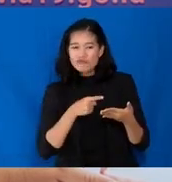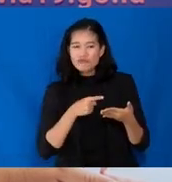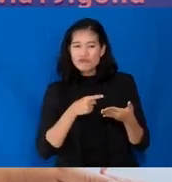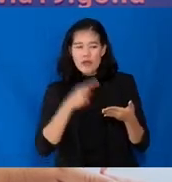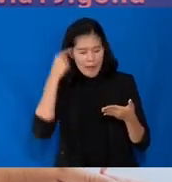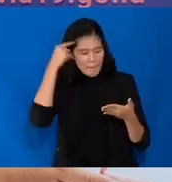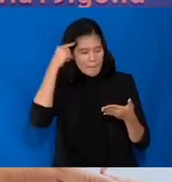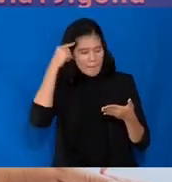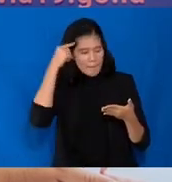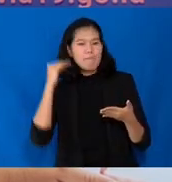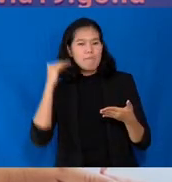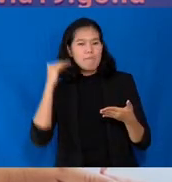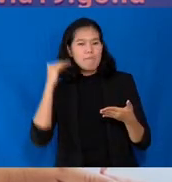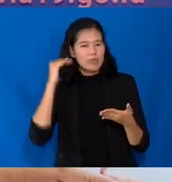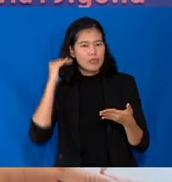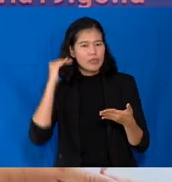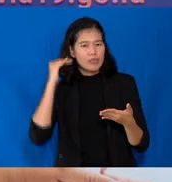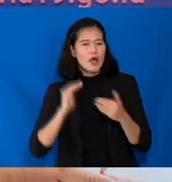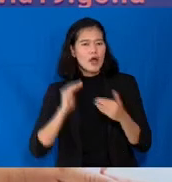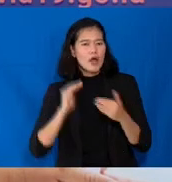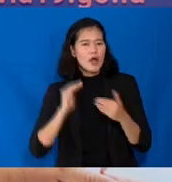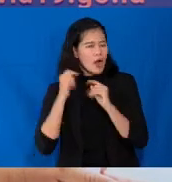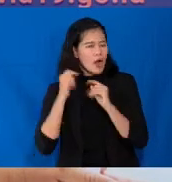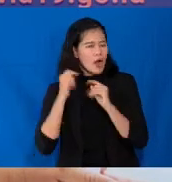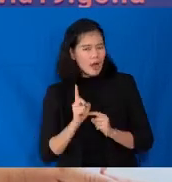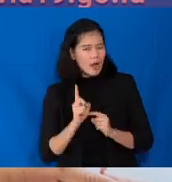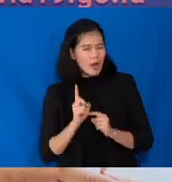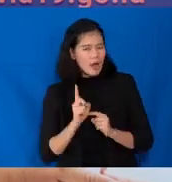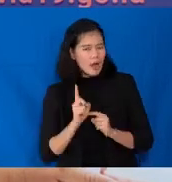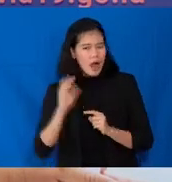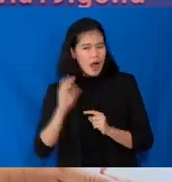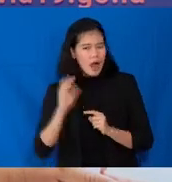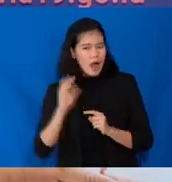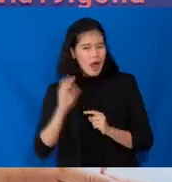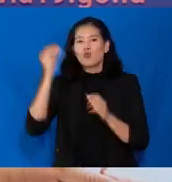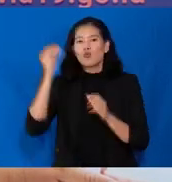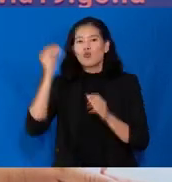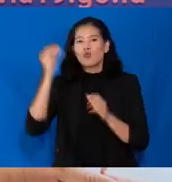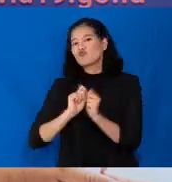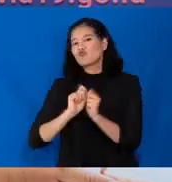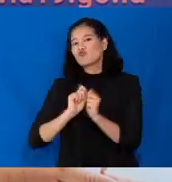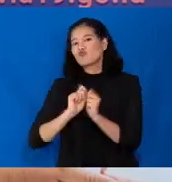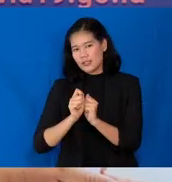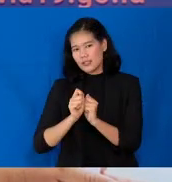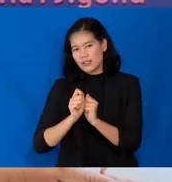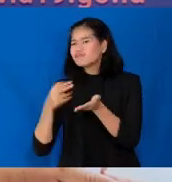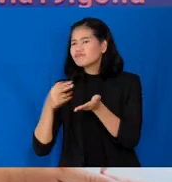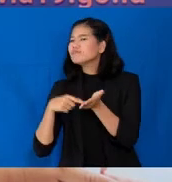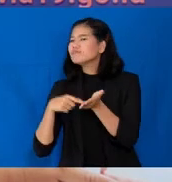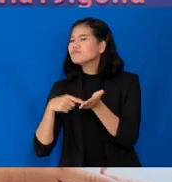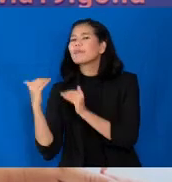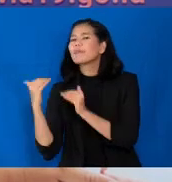atau mendapatkan pertimbangan dari ketua pelaksana gugus tugas untuk menetapkan Apakah Daerah